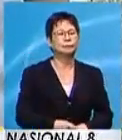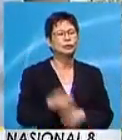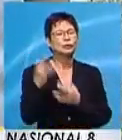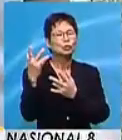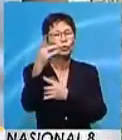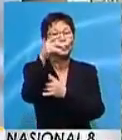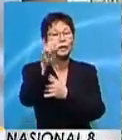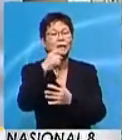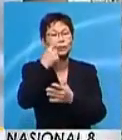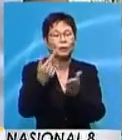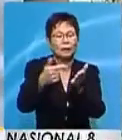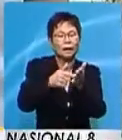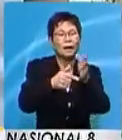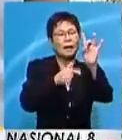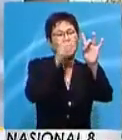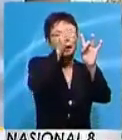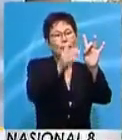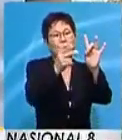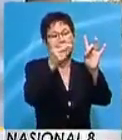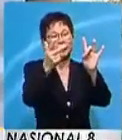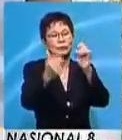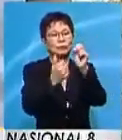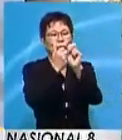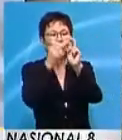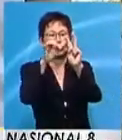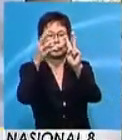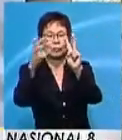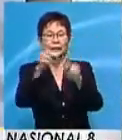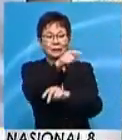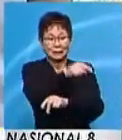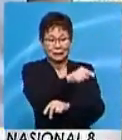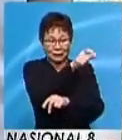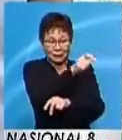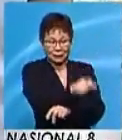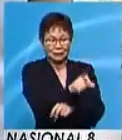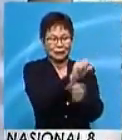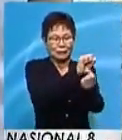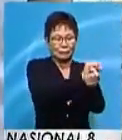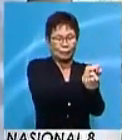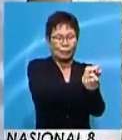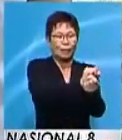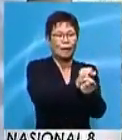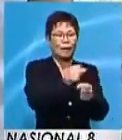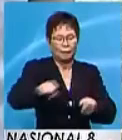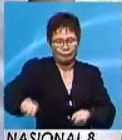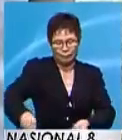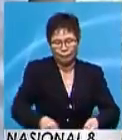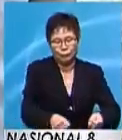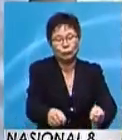menunggu kes disebut semula pada 8 Mac 2016, tertuduh akan direman penjara di Singapura.